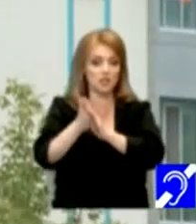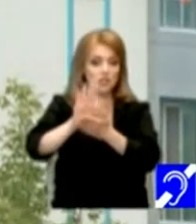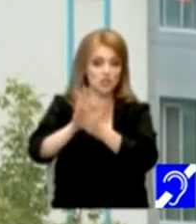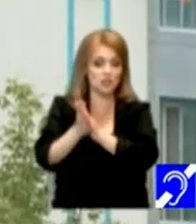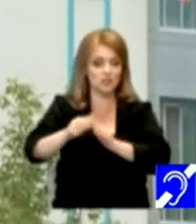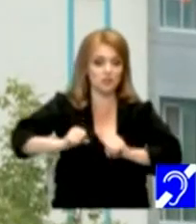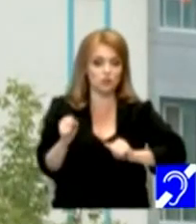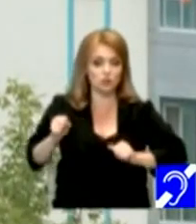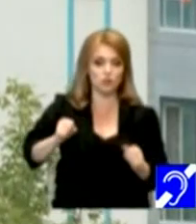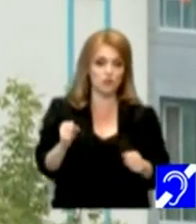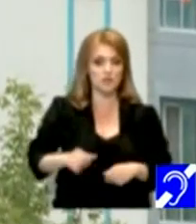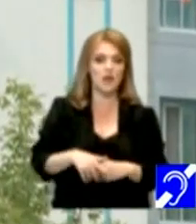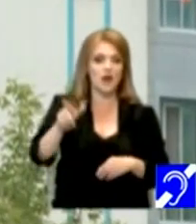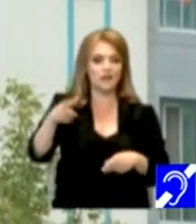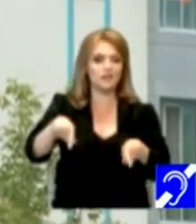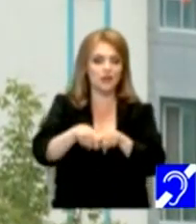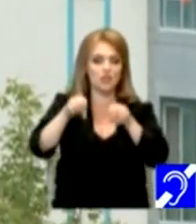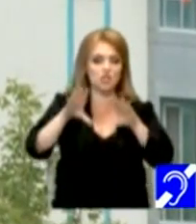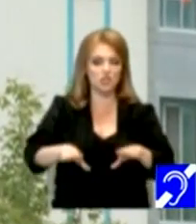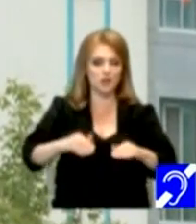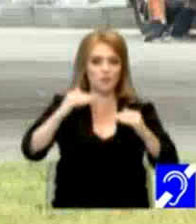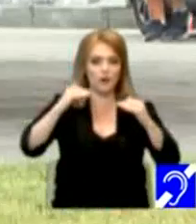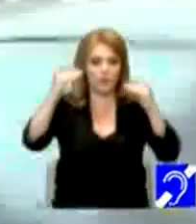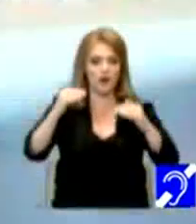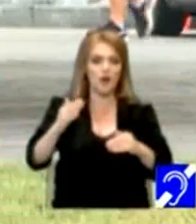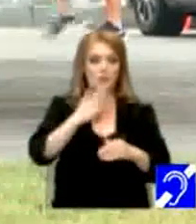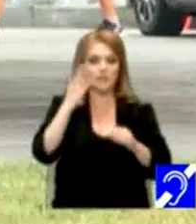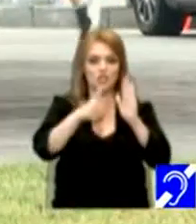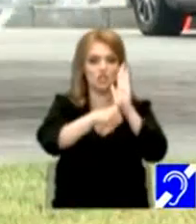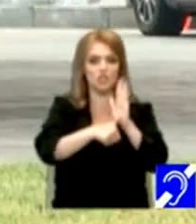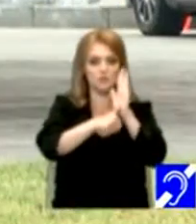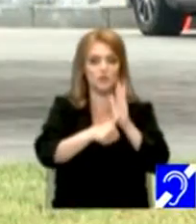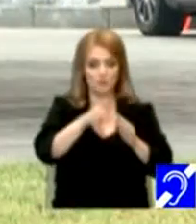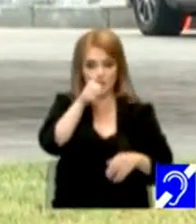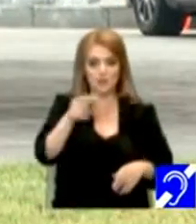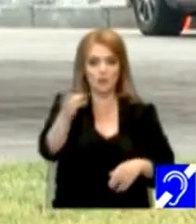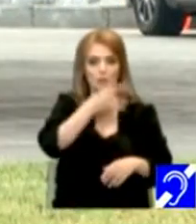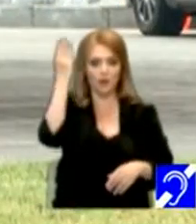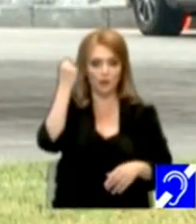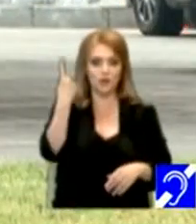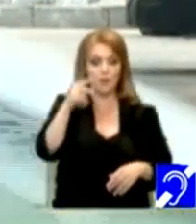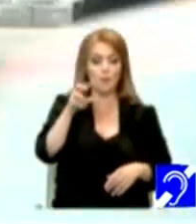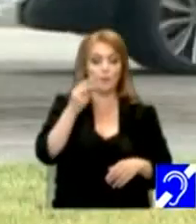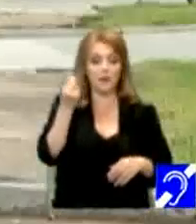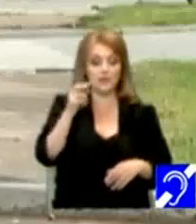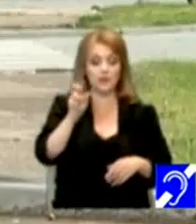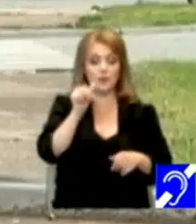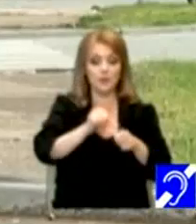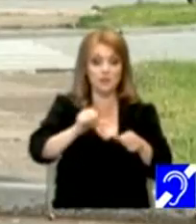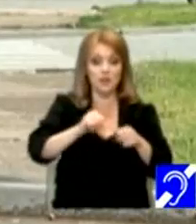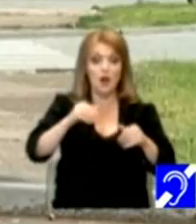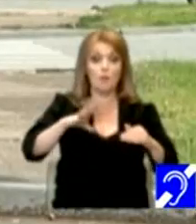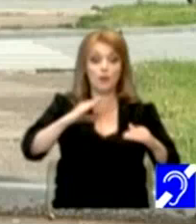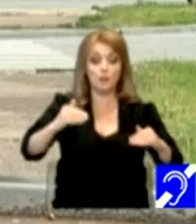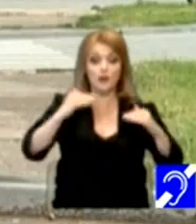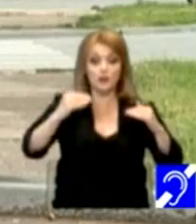cartel și au decis să plafoneze prețurile. În ultimele 6 luni în Republica Moldova, prețul unui litru de benzină a crescut în medie